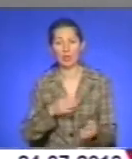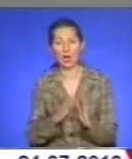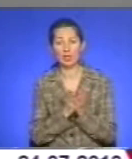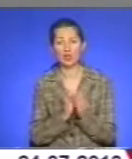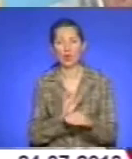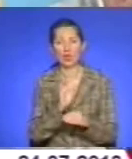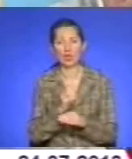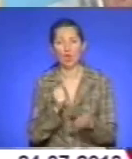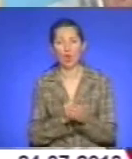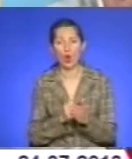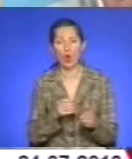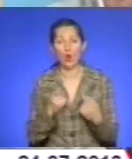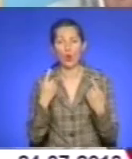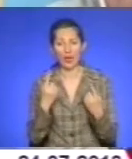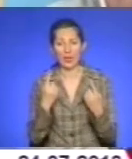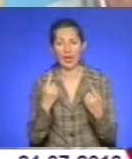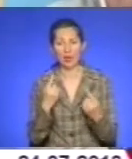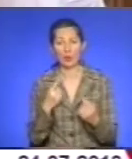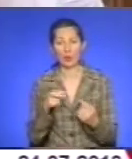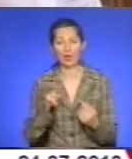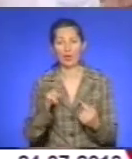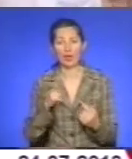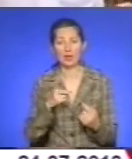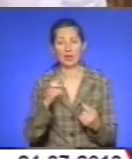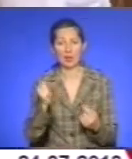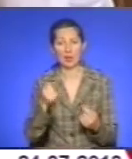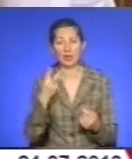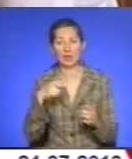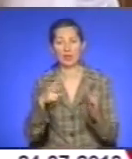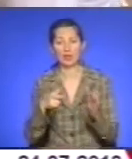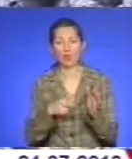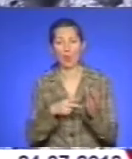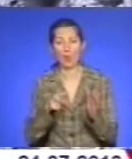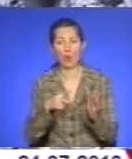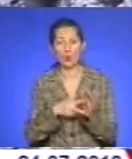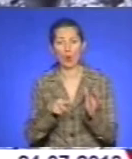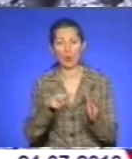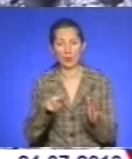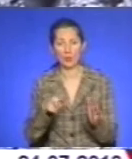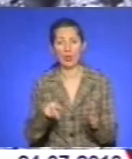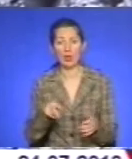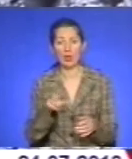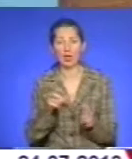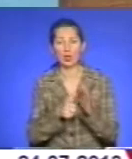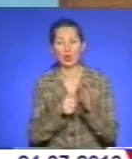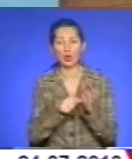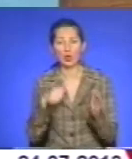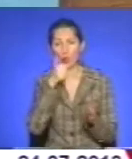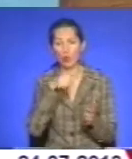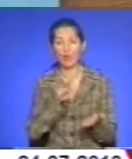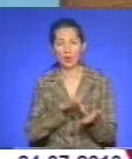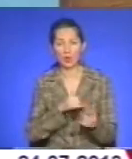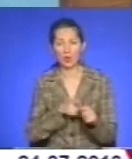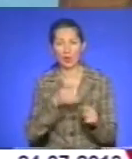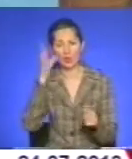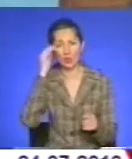до ювілею Язлівця – 28 липня 640 років місту, яке вважають загубленим в історії. Ця дата якраз